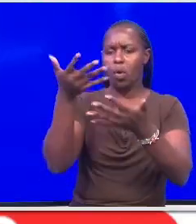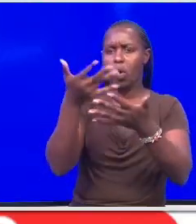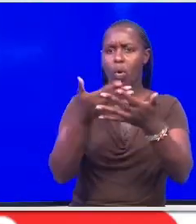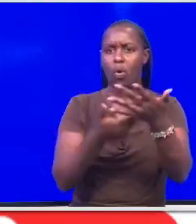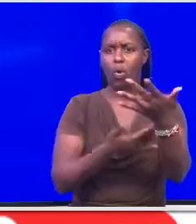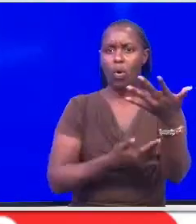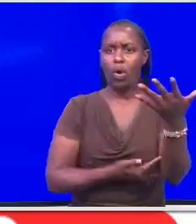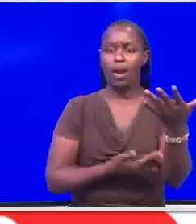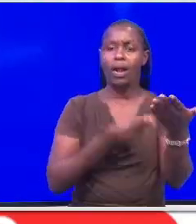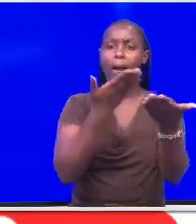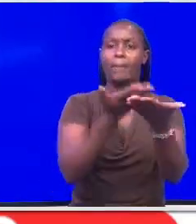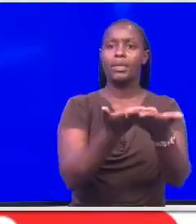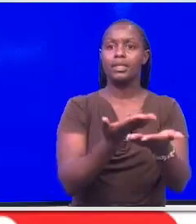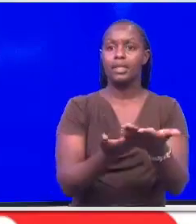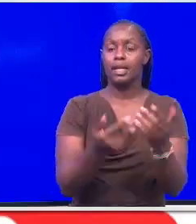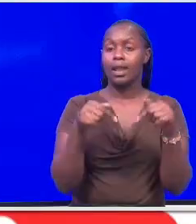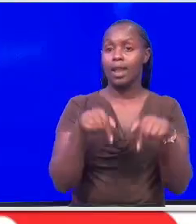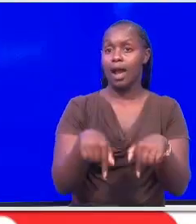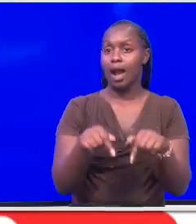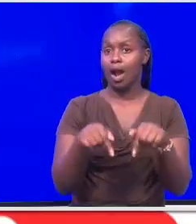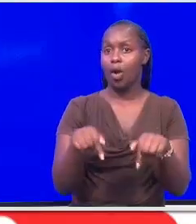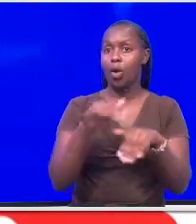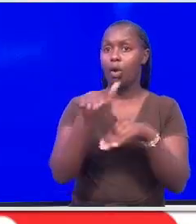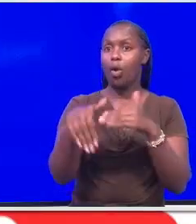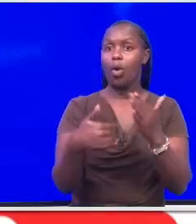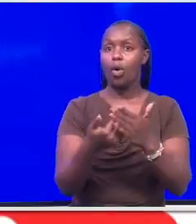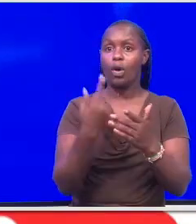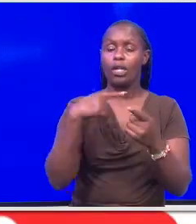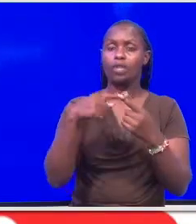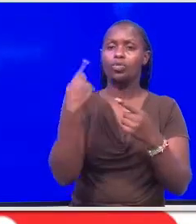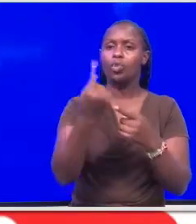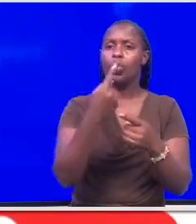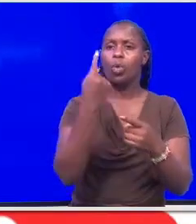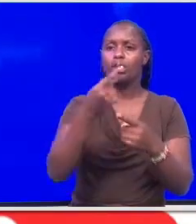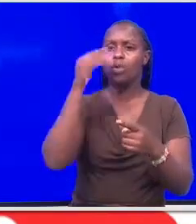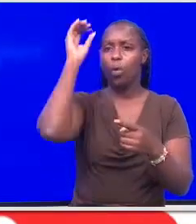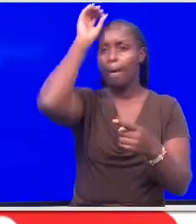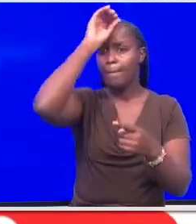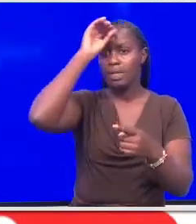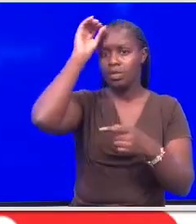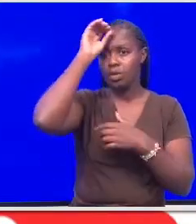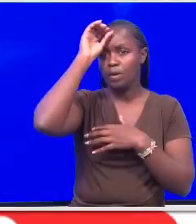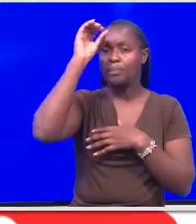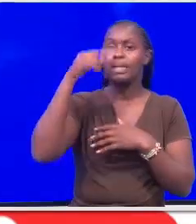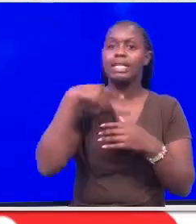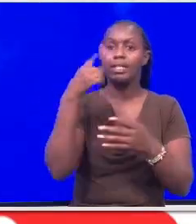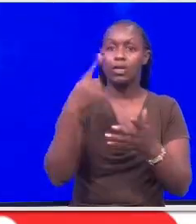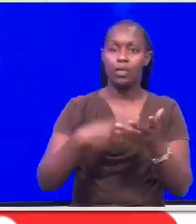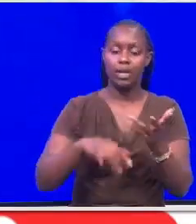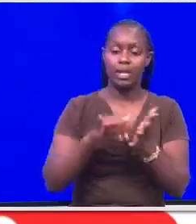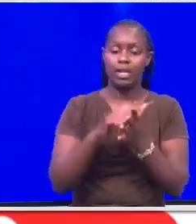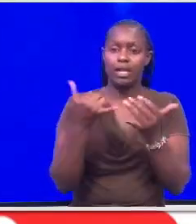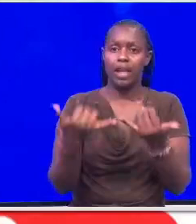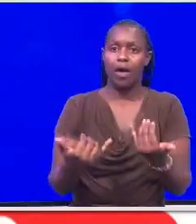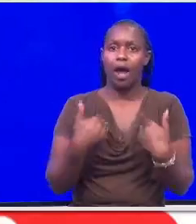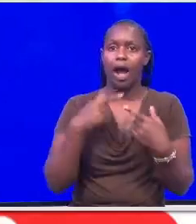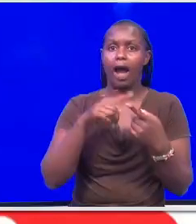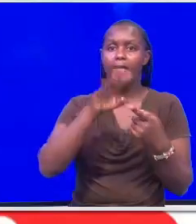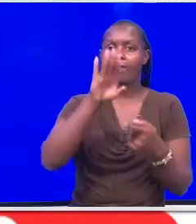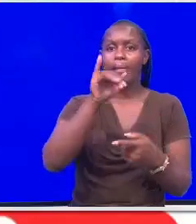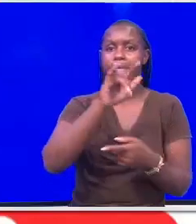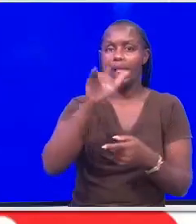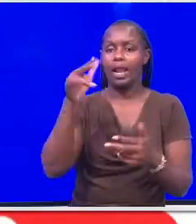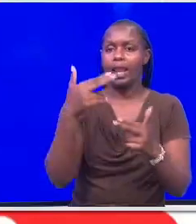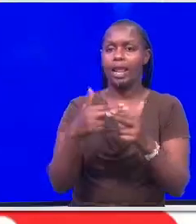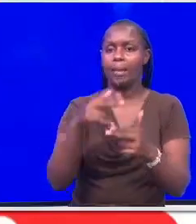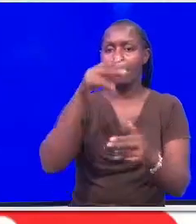imependekezwa kwa saa hizi ni mapendekezo. Sio ati kuna bill saa hizi inaitwa finance